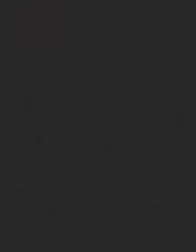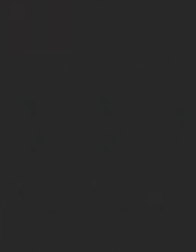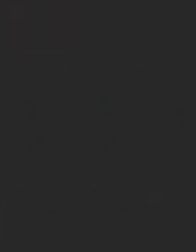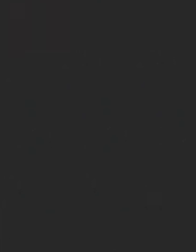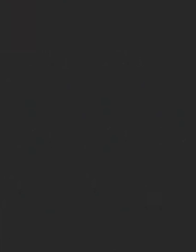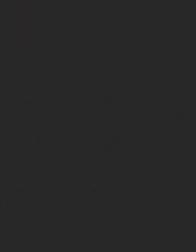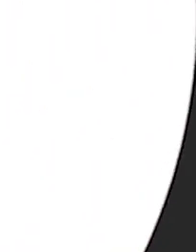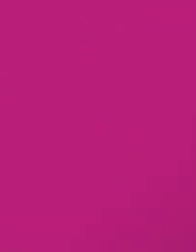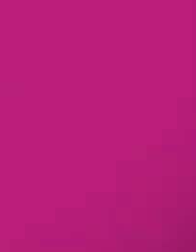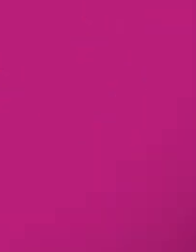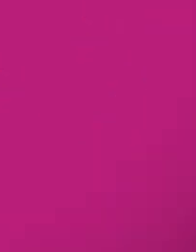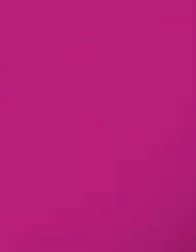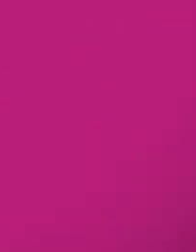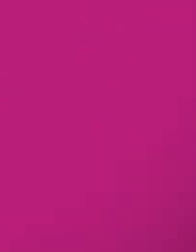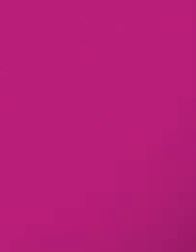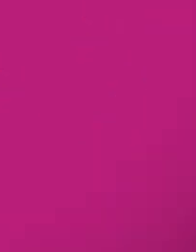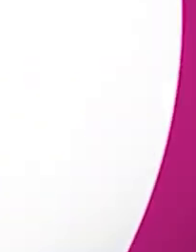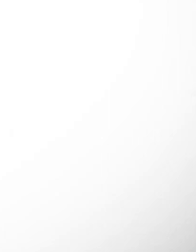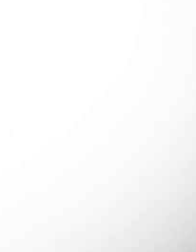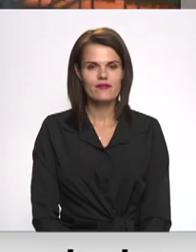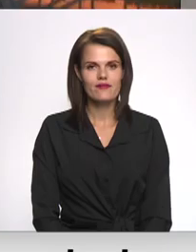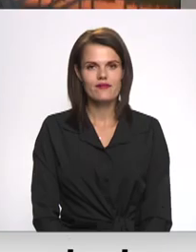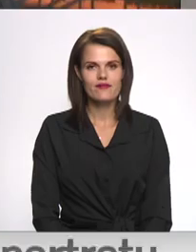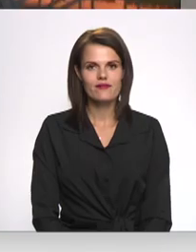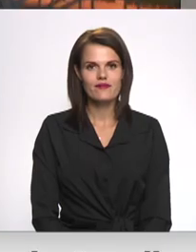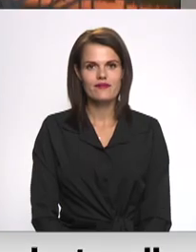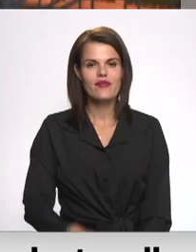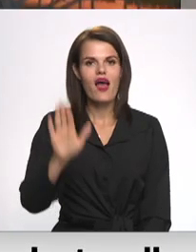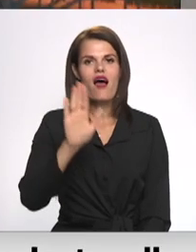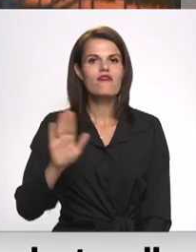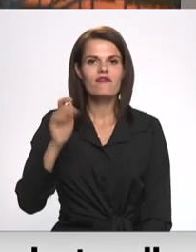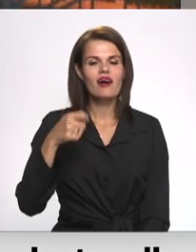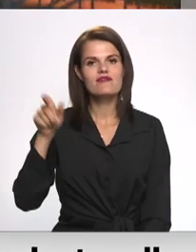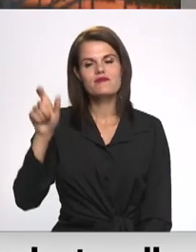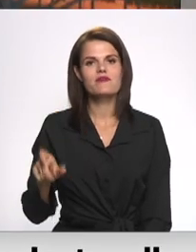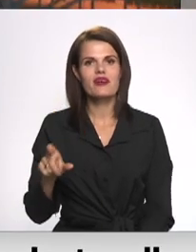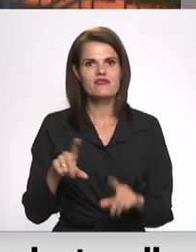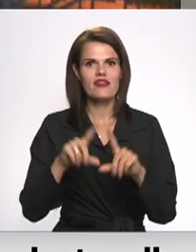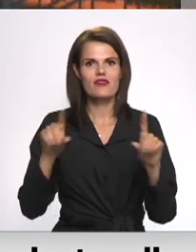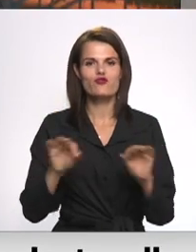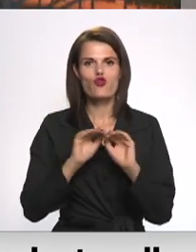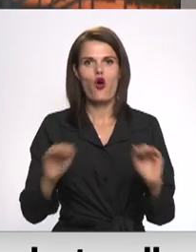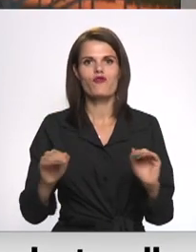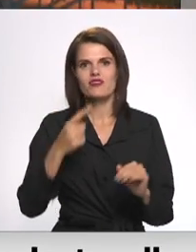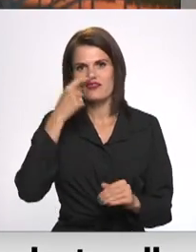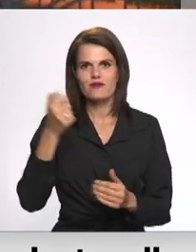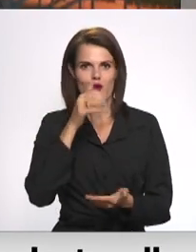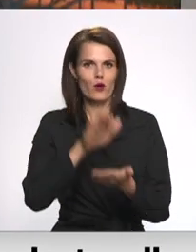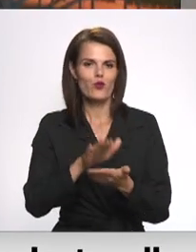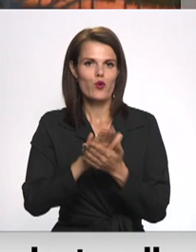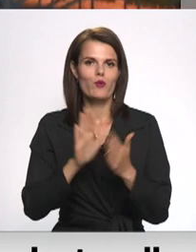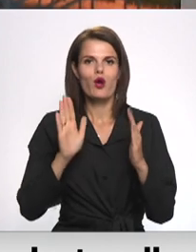Re, viss ēters ir te! Valsts prezidenta institūcija savu oficiālo simtgadu svinēs